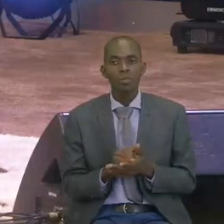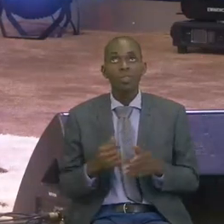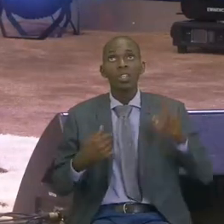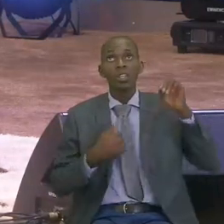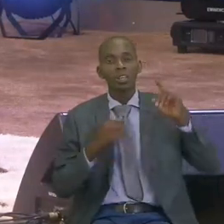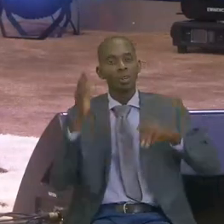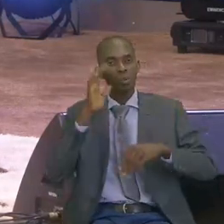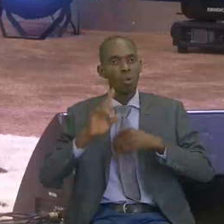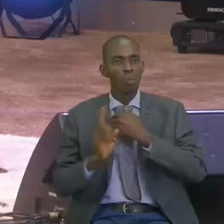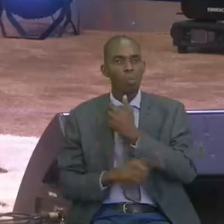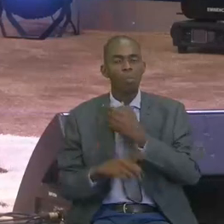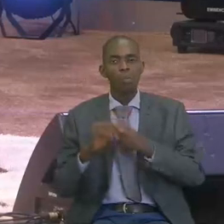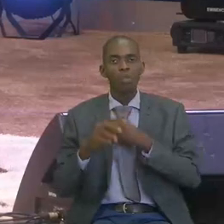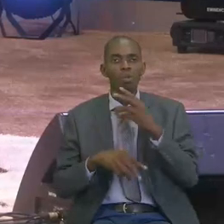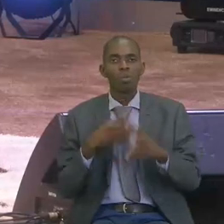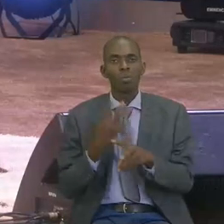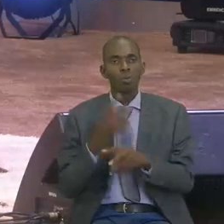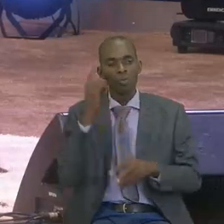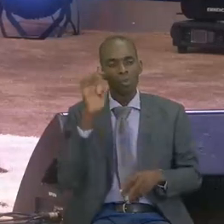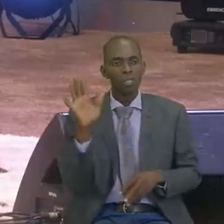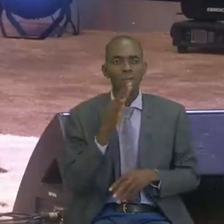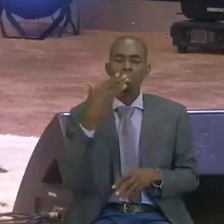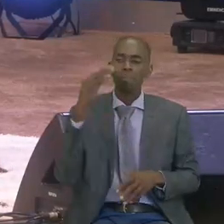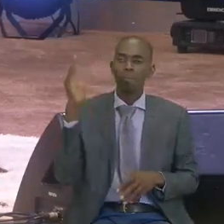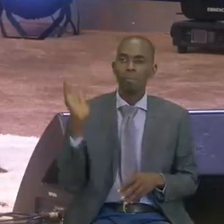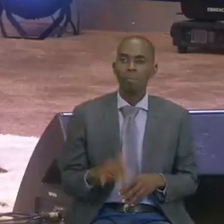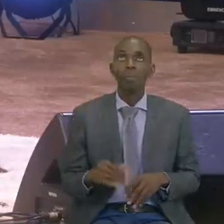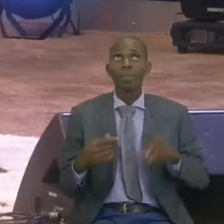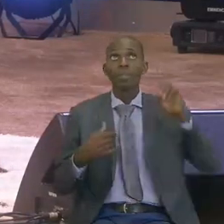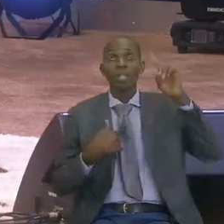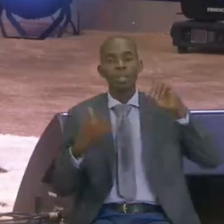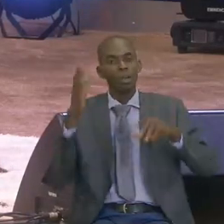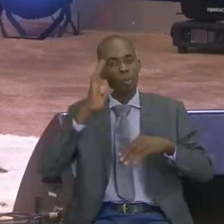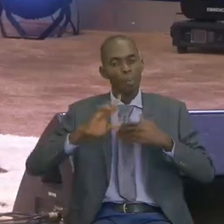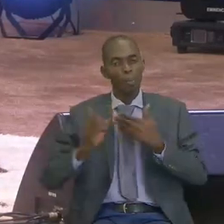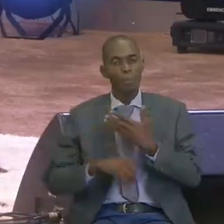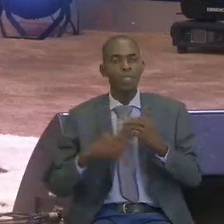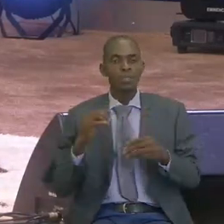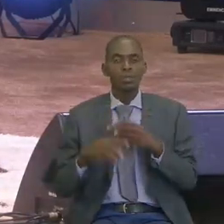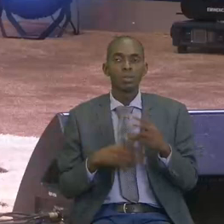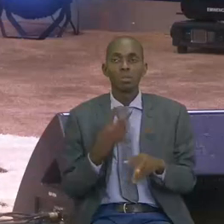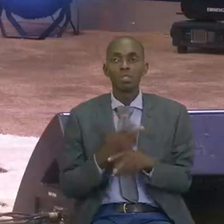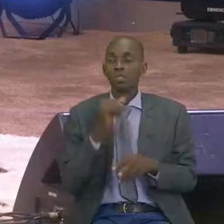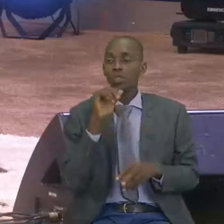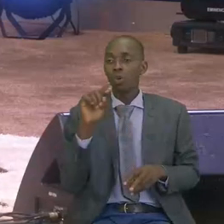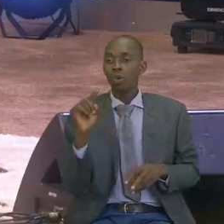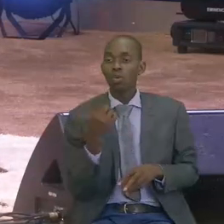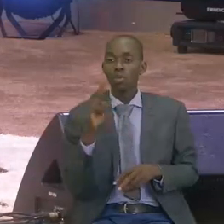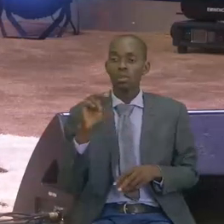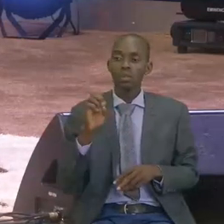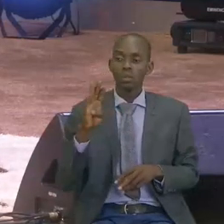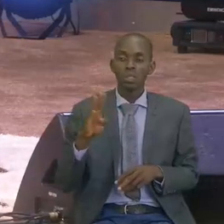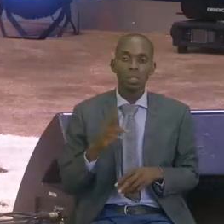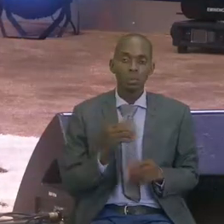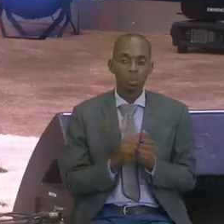le monde pour sa malice. Je punirai non seulement Nebuchadnezzar, non seulement